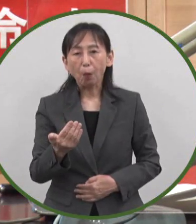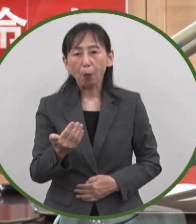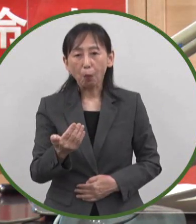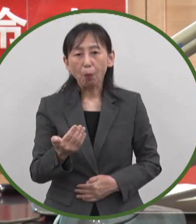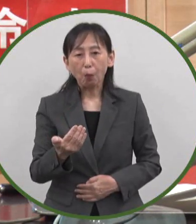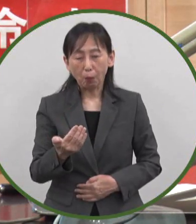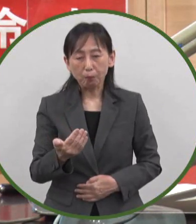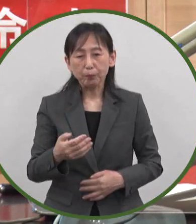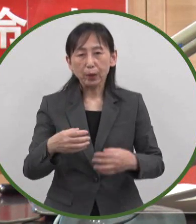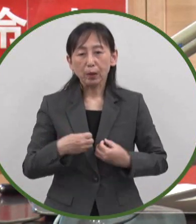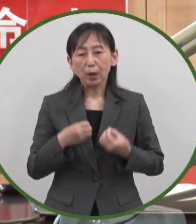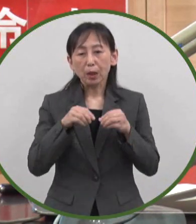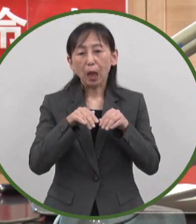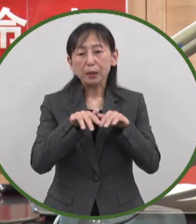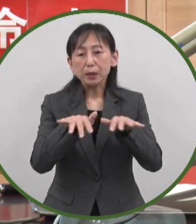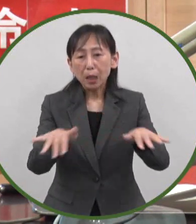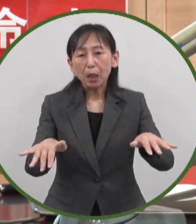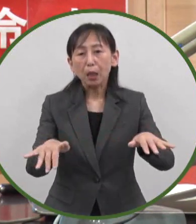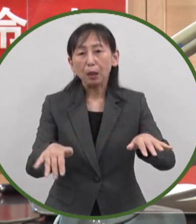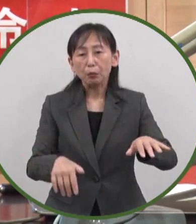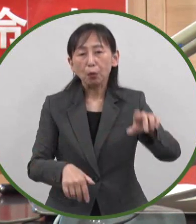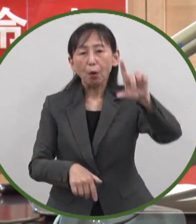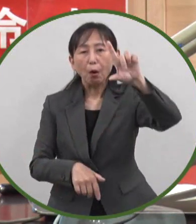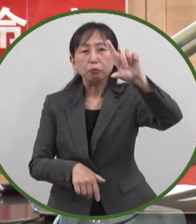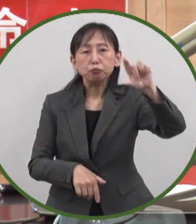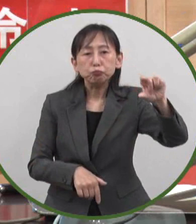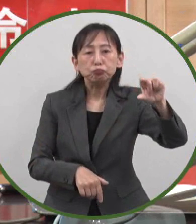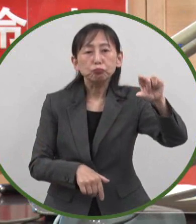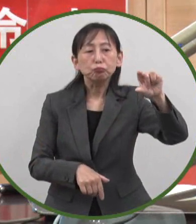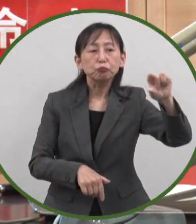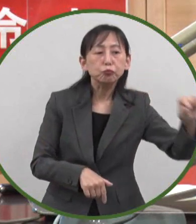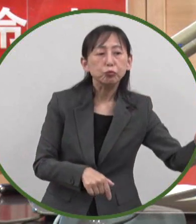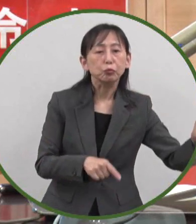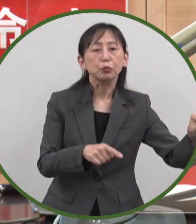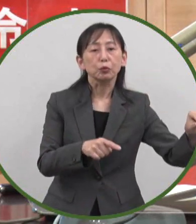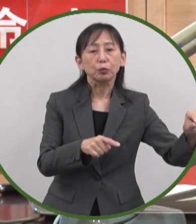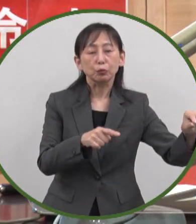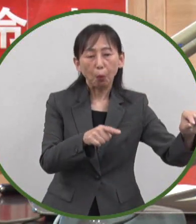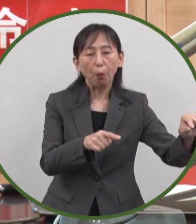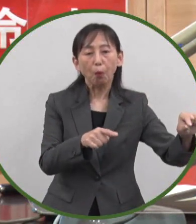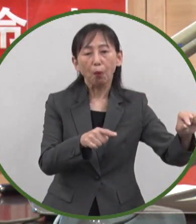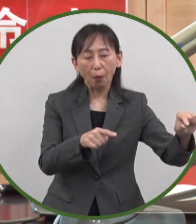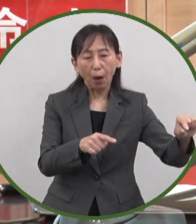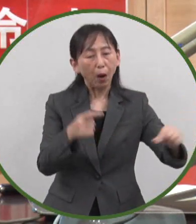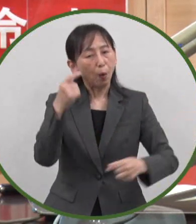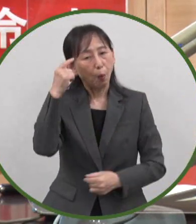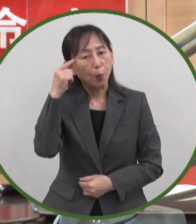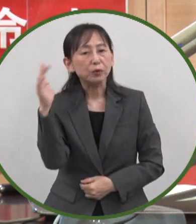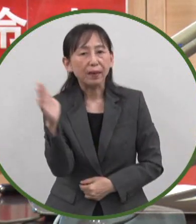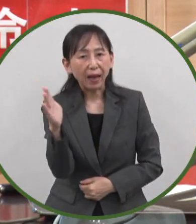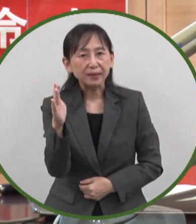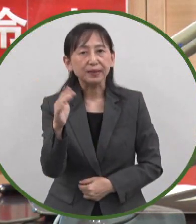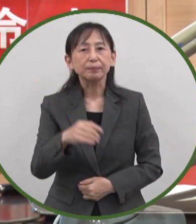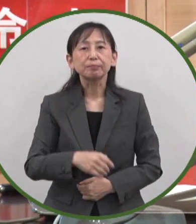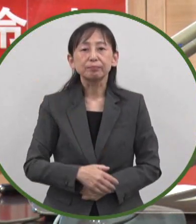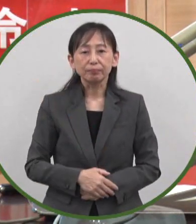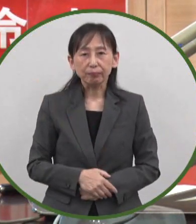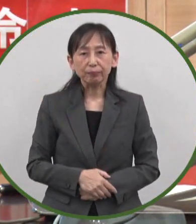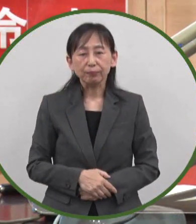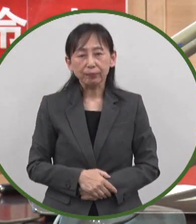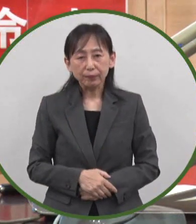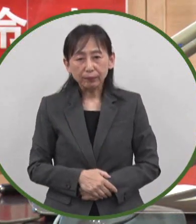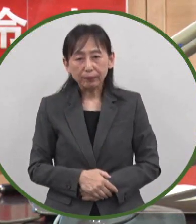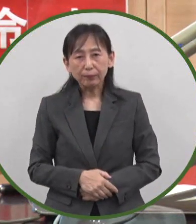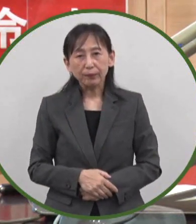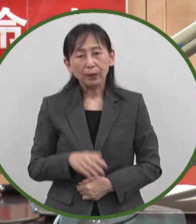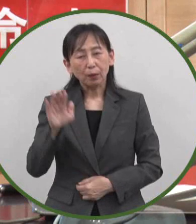の減少がですね、定着したというふうには我々は判断をしておりませんので、いつでもです